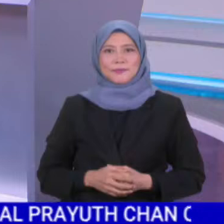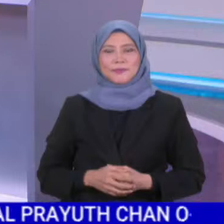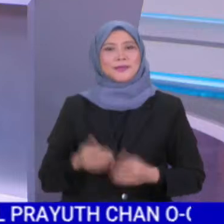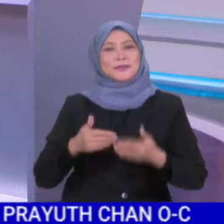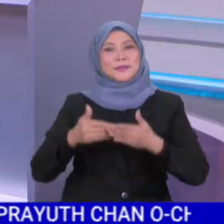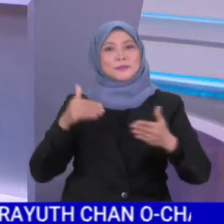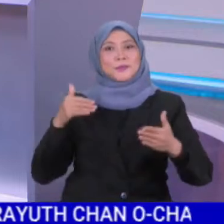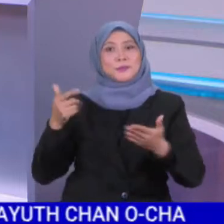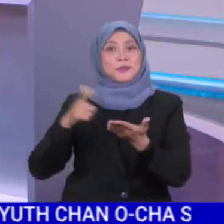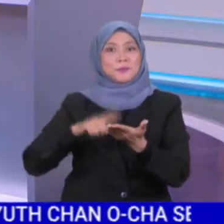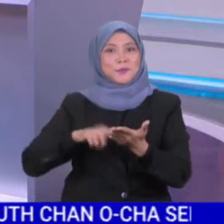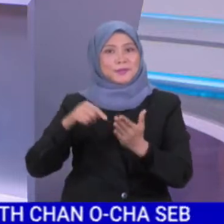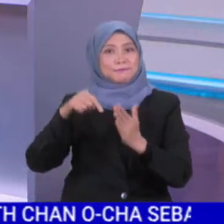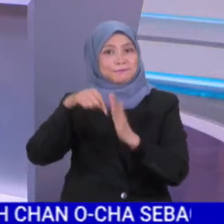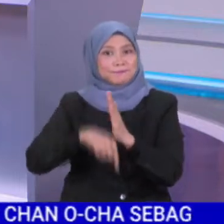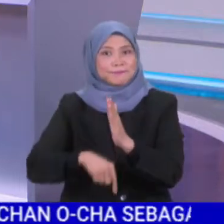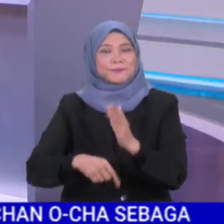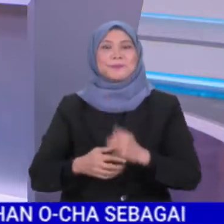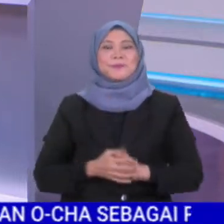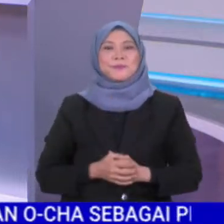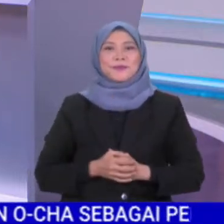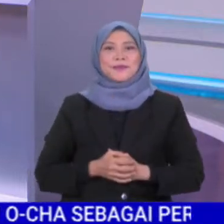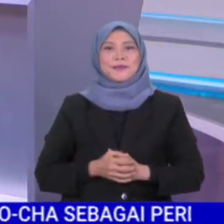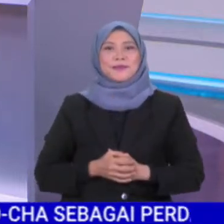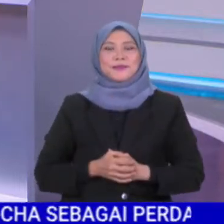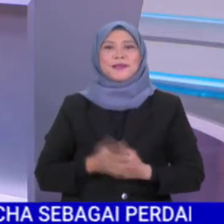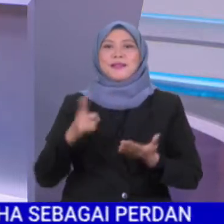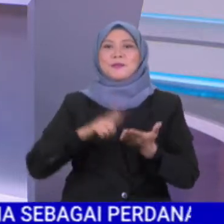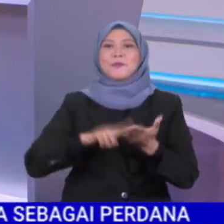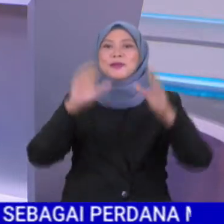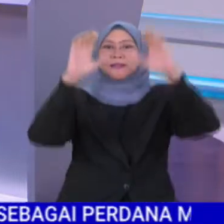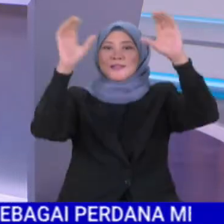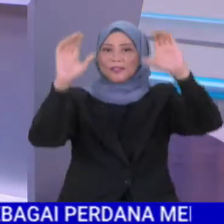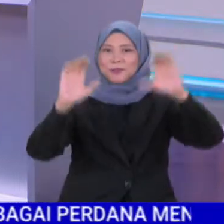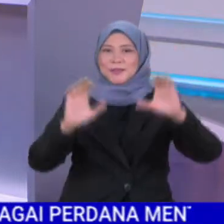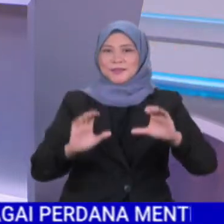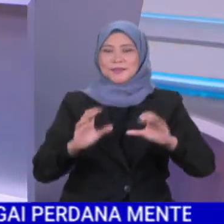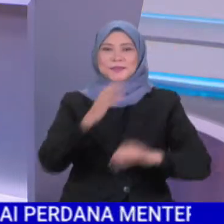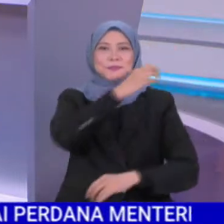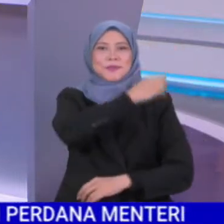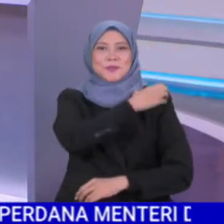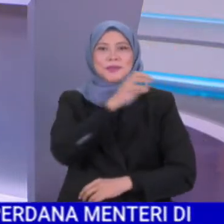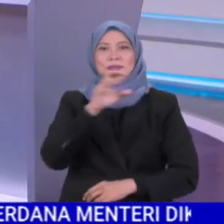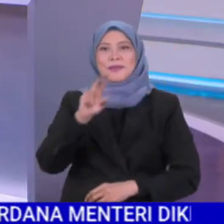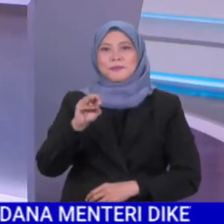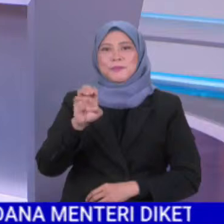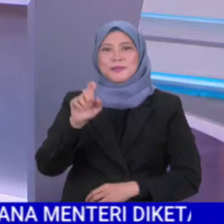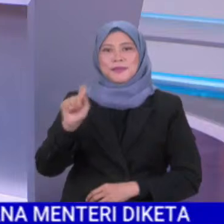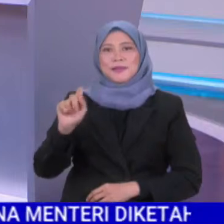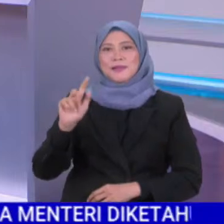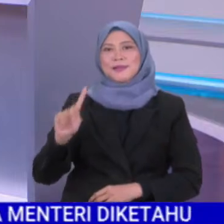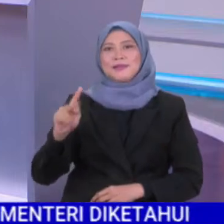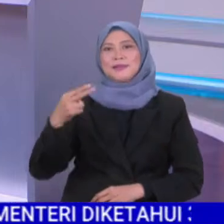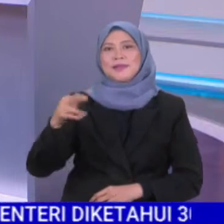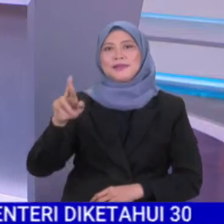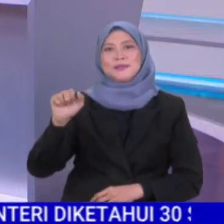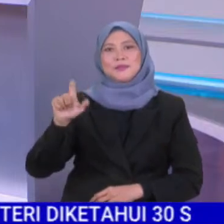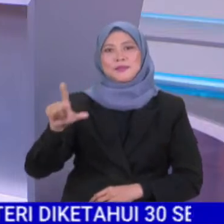Sebelum ke perkembangan seterusnya, kita ikuti dahulu perkembangan cuaca semasa bersama pegawai Met Malaysia, Khairul Natunisa.